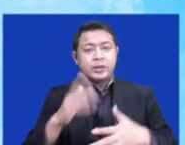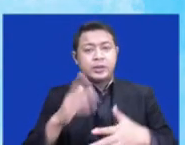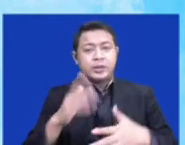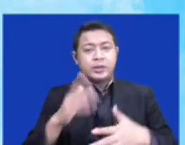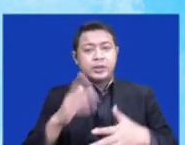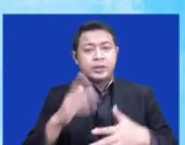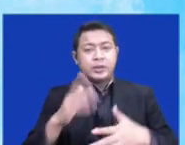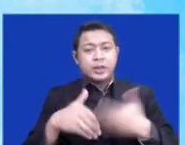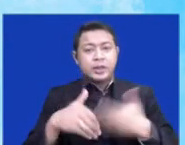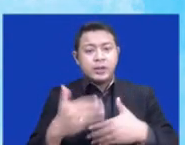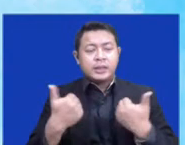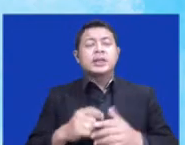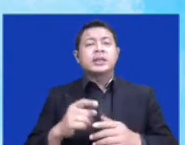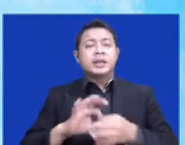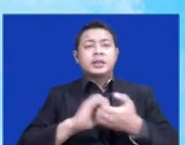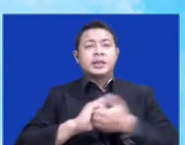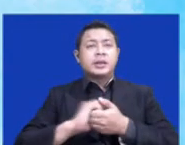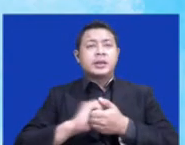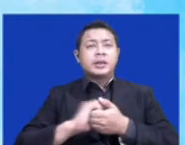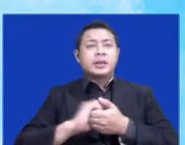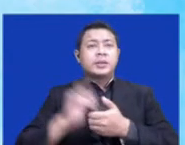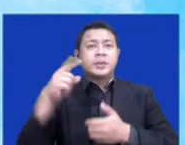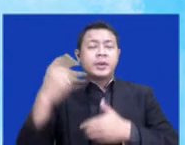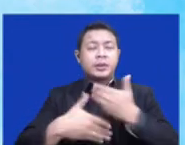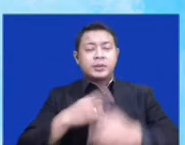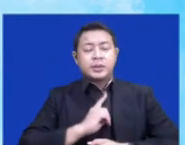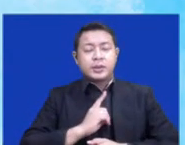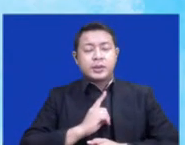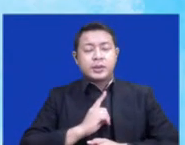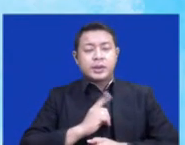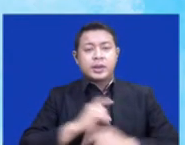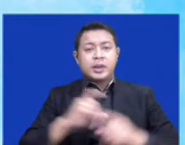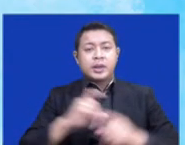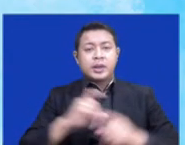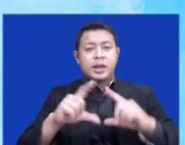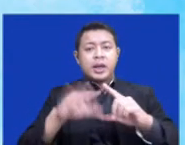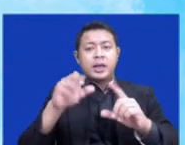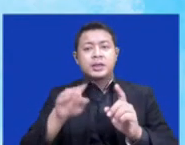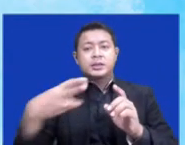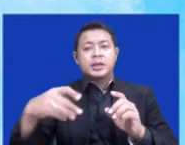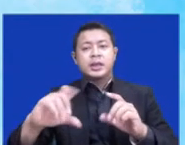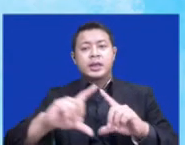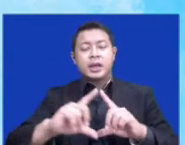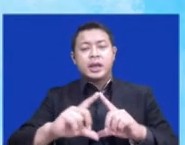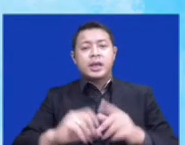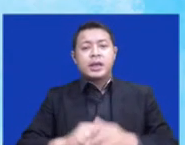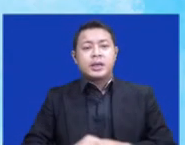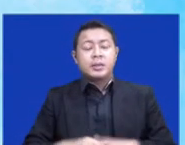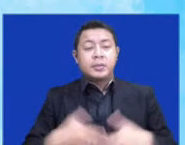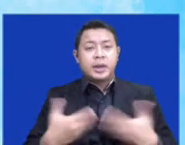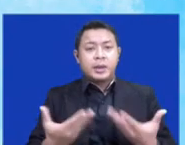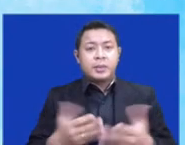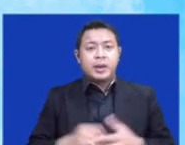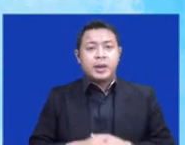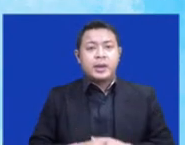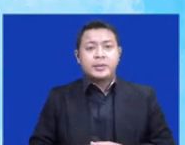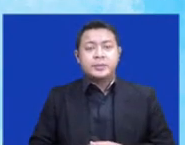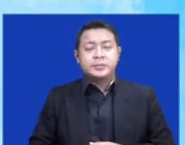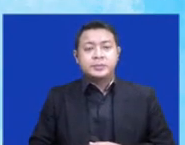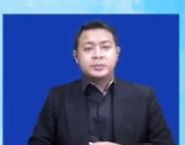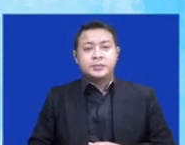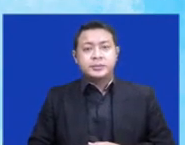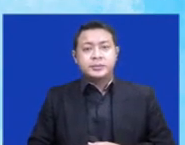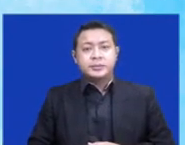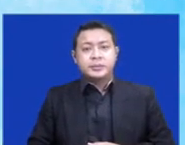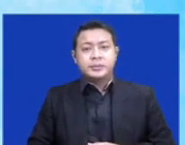pemerintah, swasta dalam hal ini AstraZeneca, termasuk juga Plan Indonesia, ini bagaimana kalau Randy melihatnya?